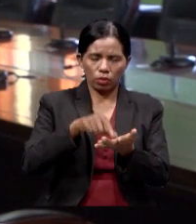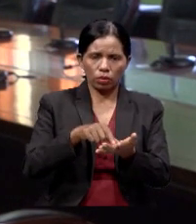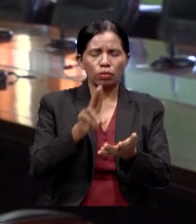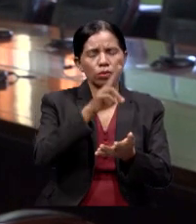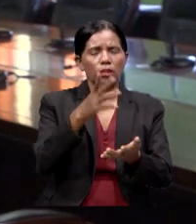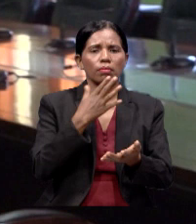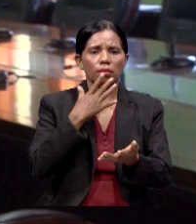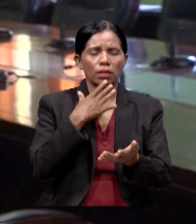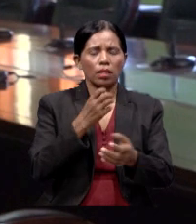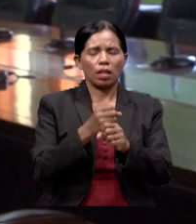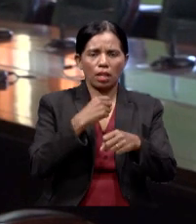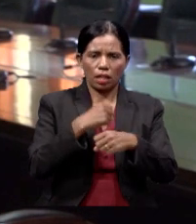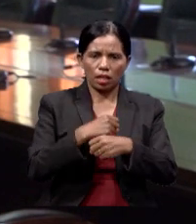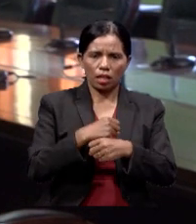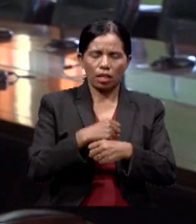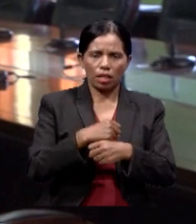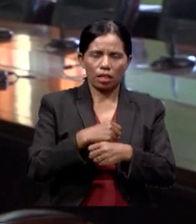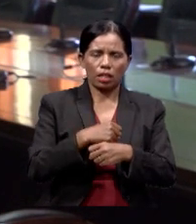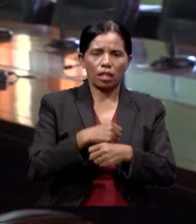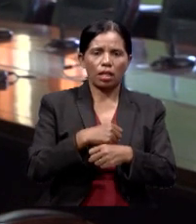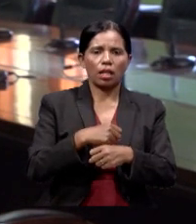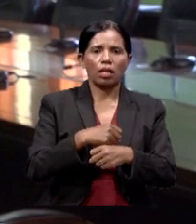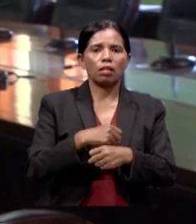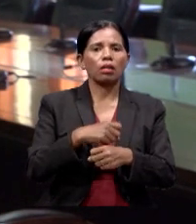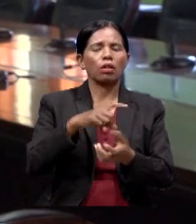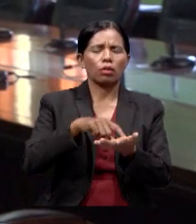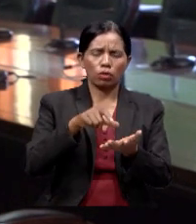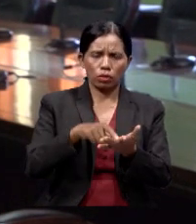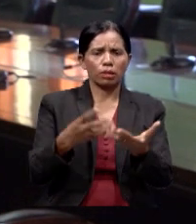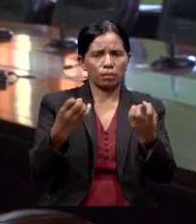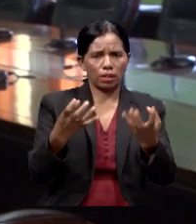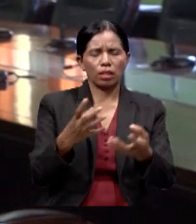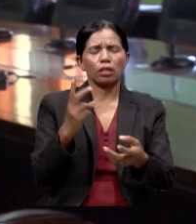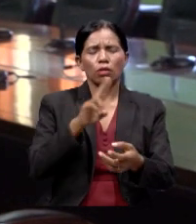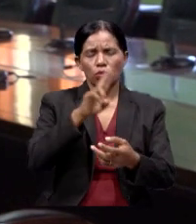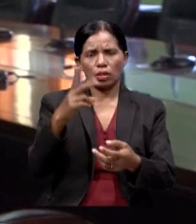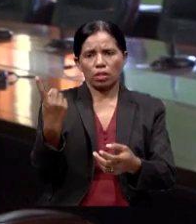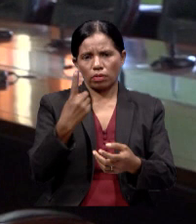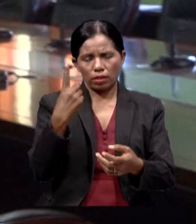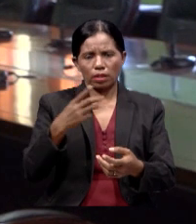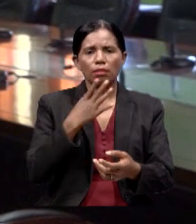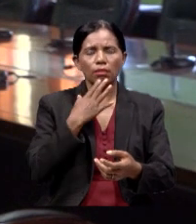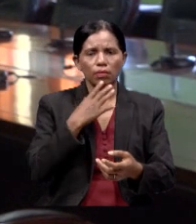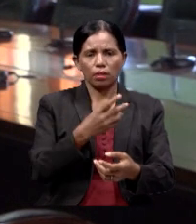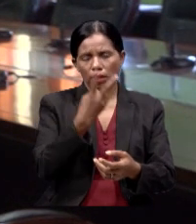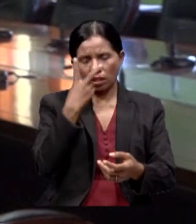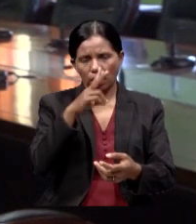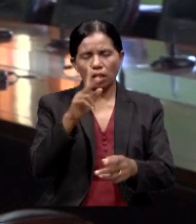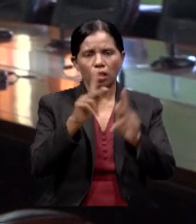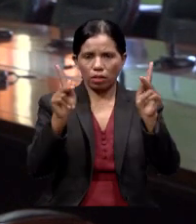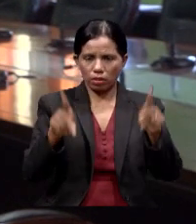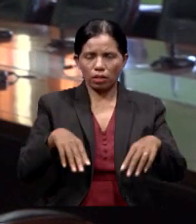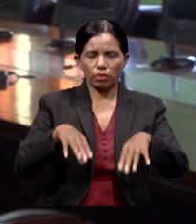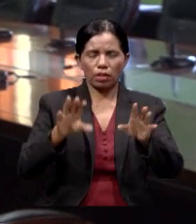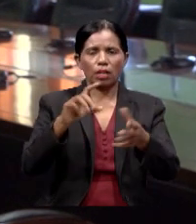midan masih bolus nih sofes tam hal bolus nih tarim dua lili ma pisang goreng mai besi si tebus si dakor area ya loza sir nembe ma fan dosi